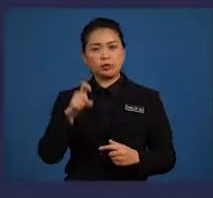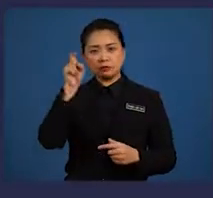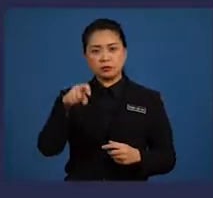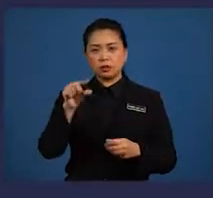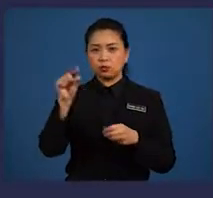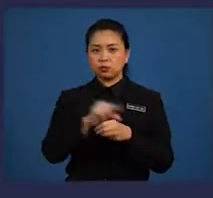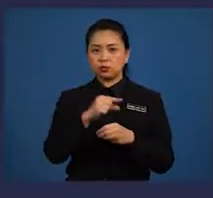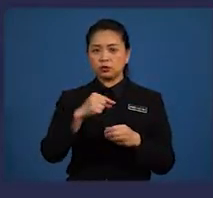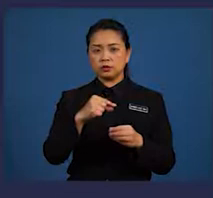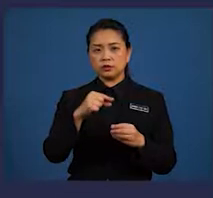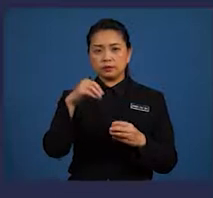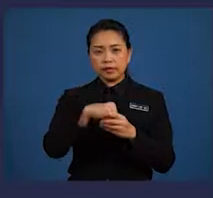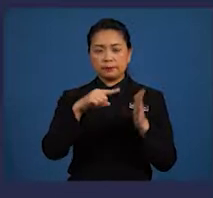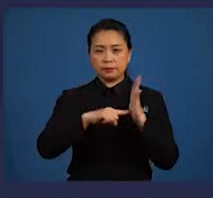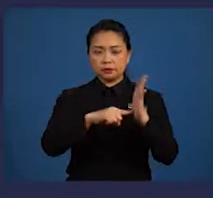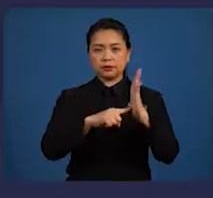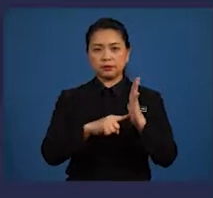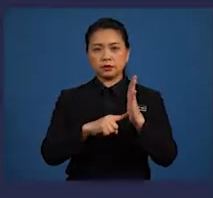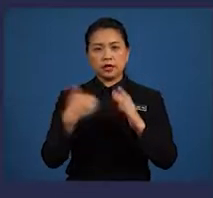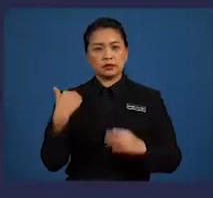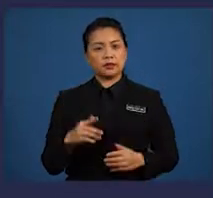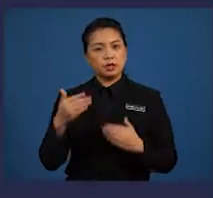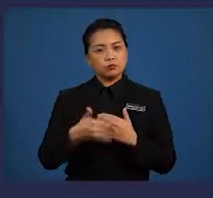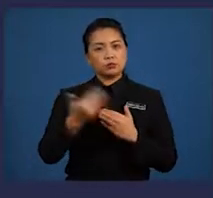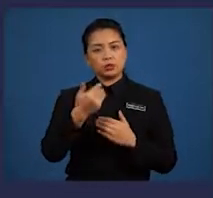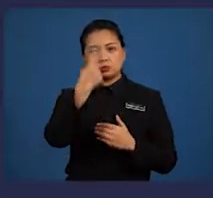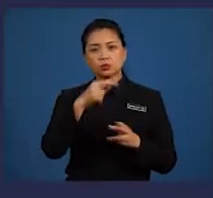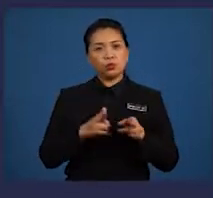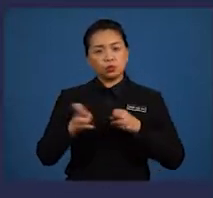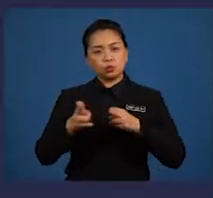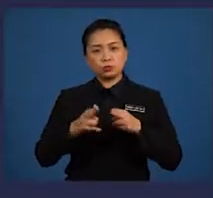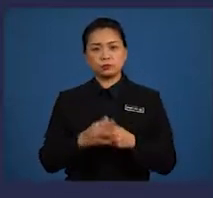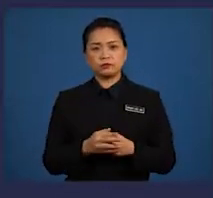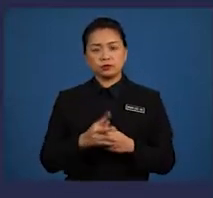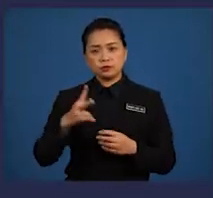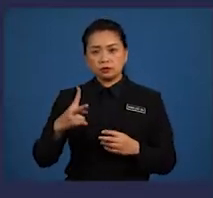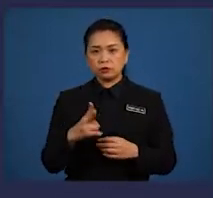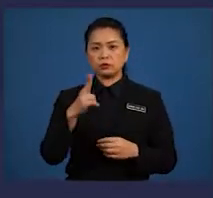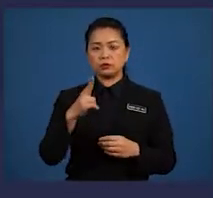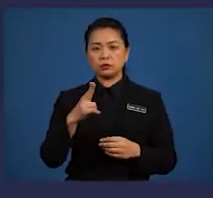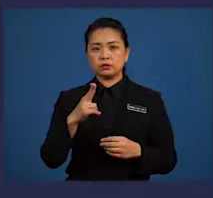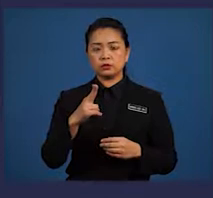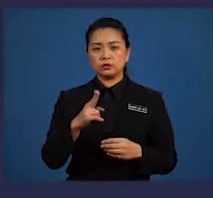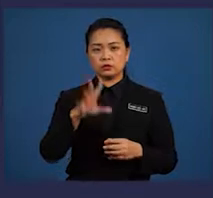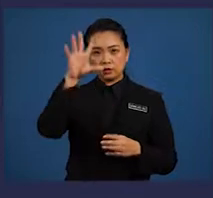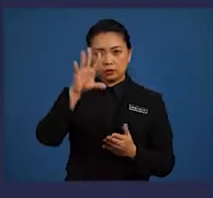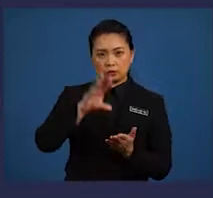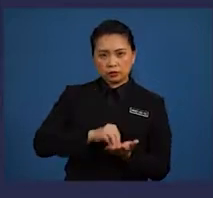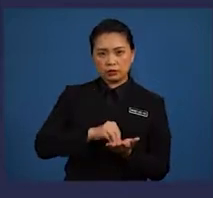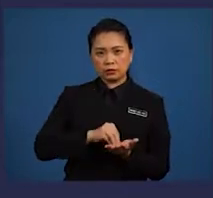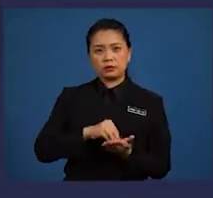dalam persembahan sewajarnya mudah untuk dikendalikan disunting dimuat turun